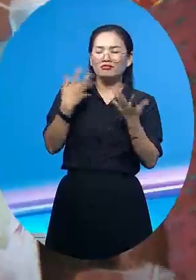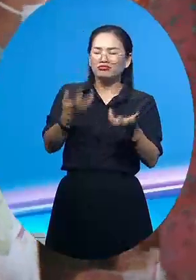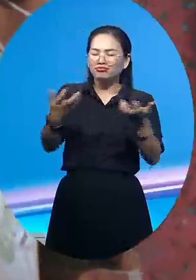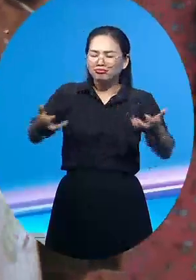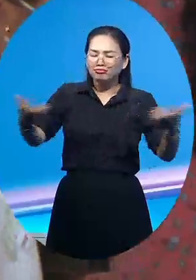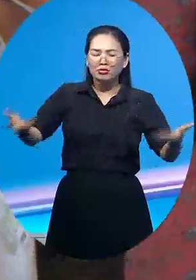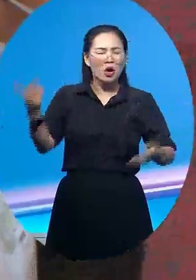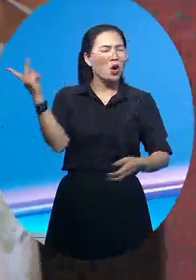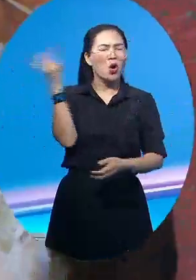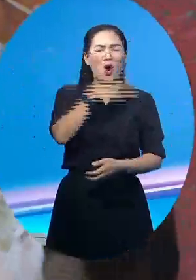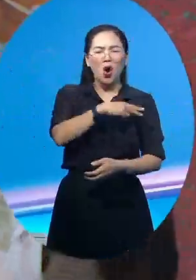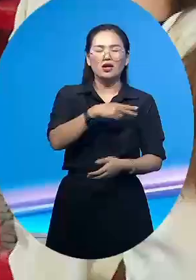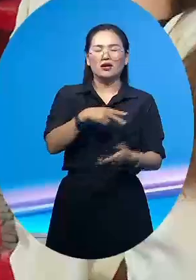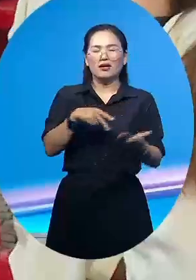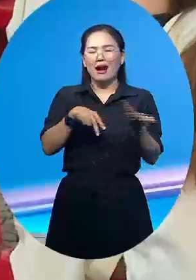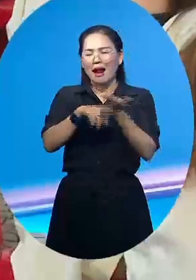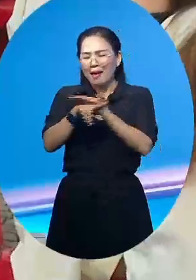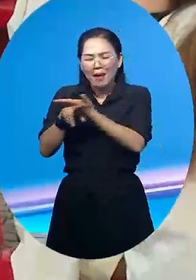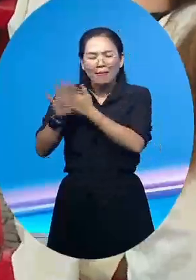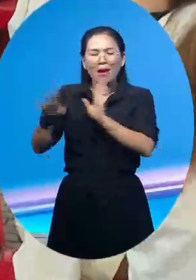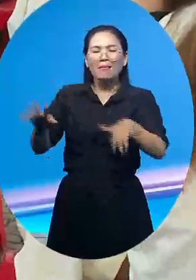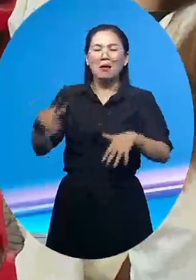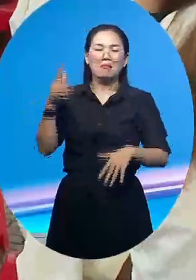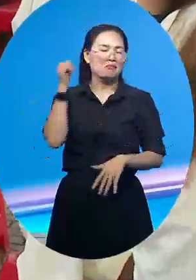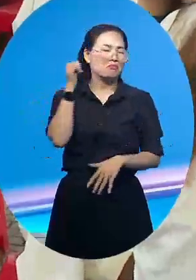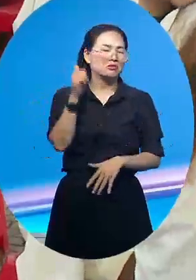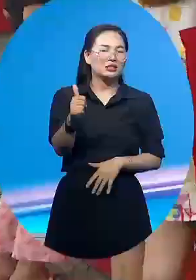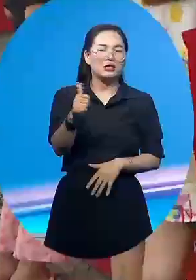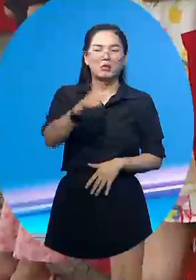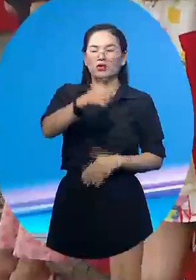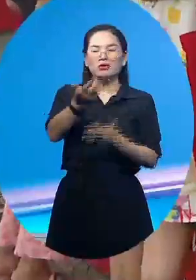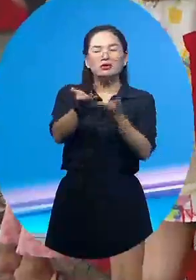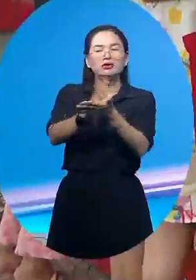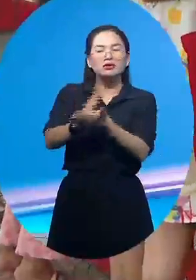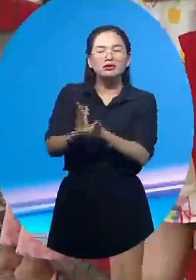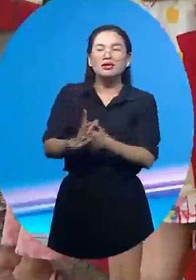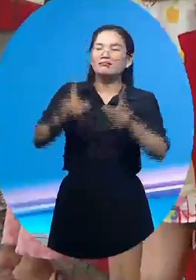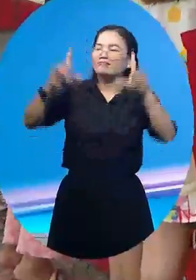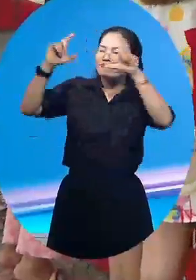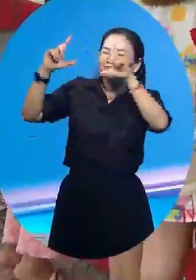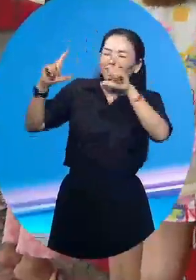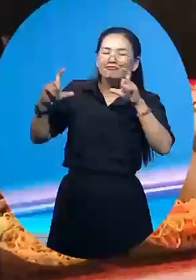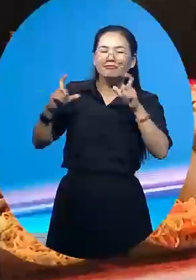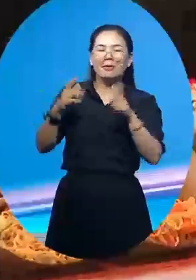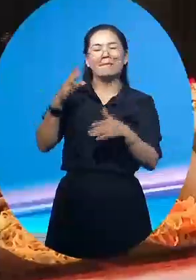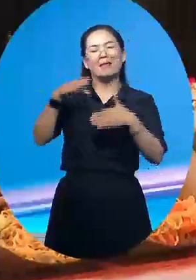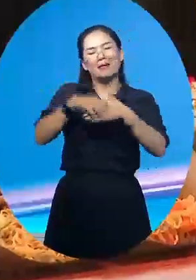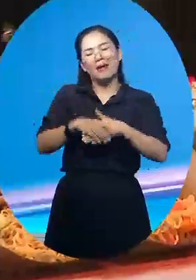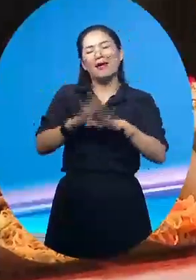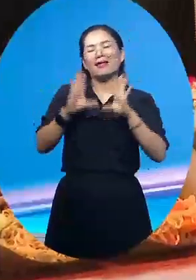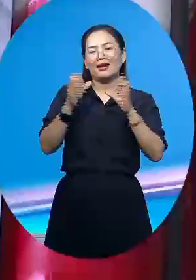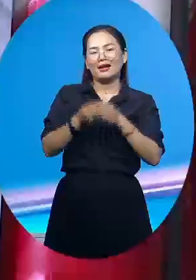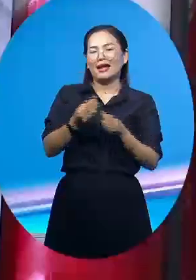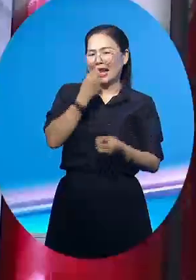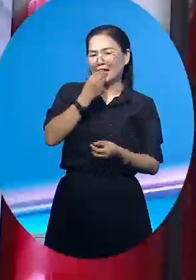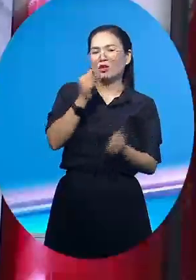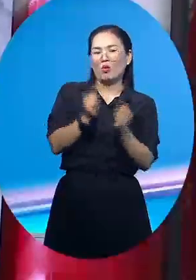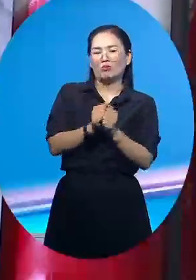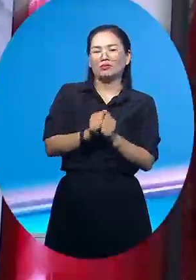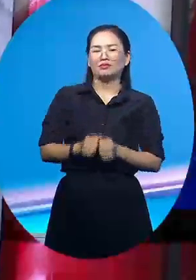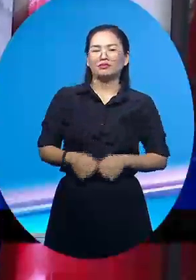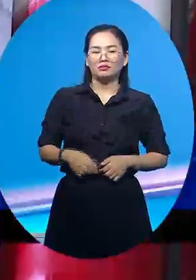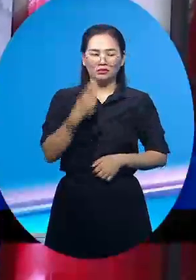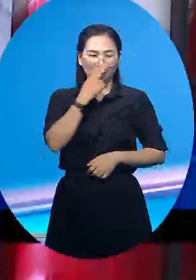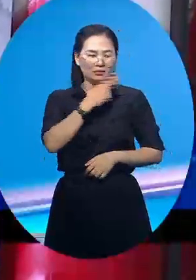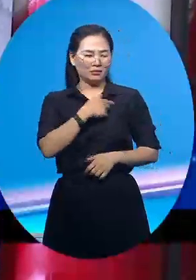những món ăn ngon và cách chế biến độc đáo mà còn là cơ hội để mọi người chia sẻ những khoảnh khắc thú vị bên bạn bè và gia đình Việt